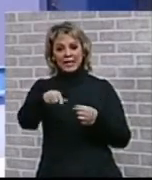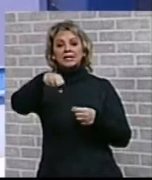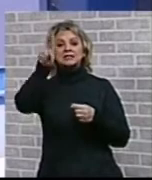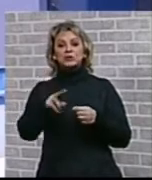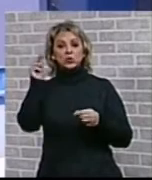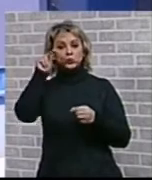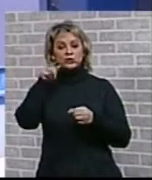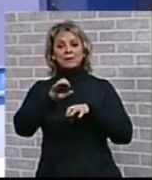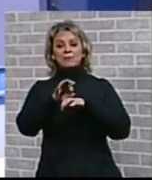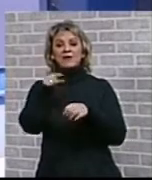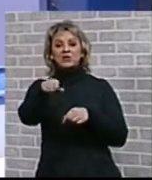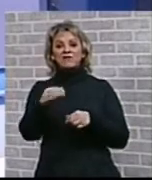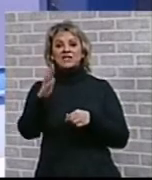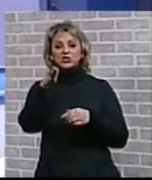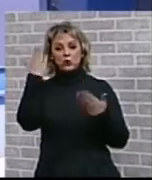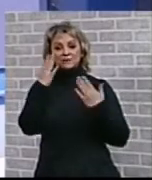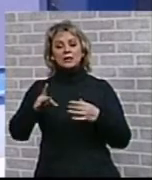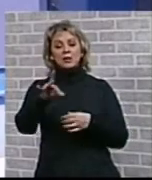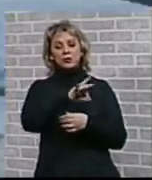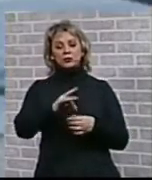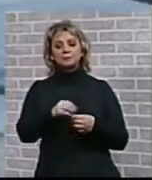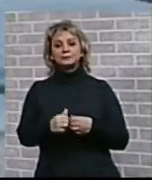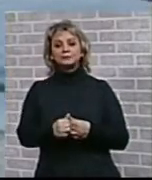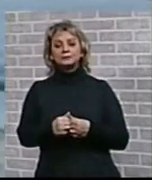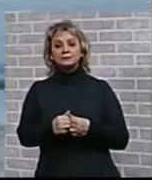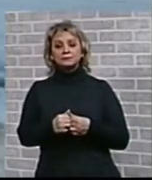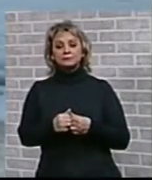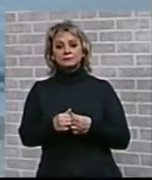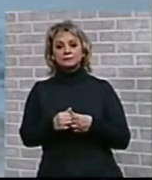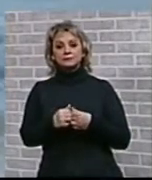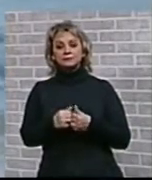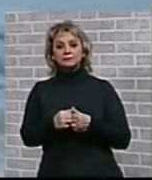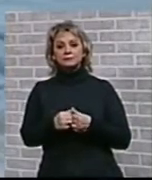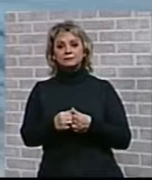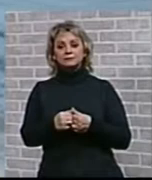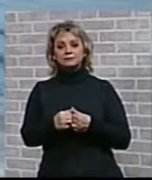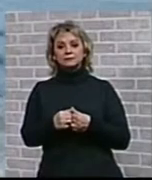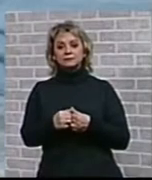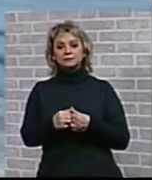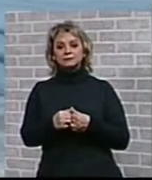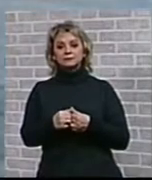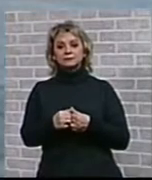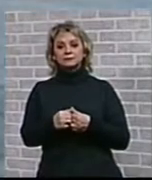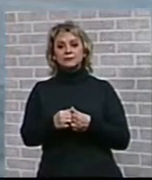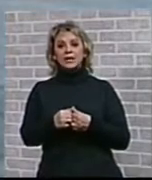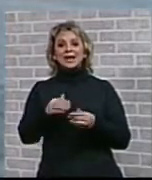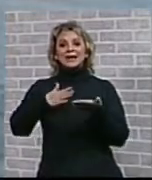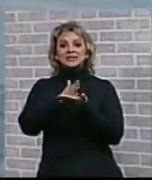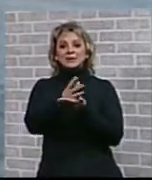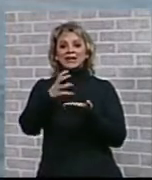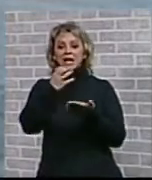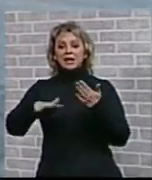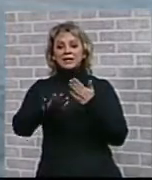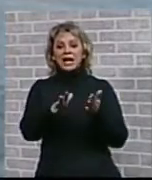Специальные учения провели в Веселовском районе. Распил Опилкой льда